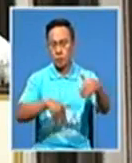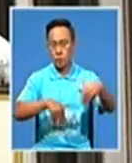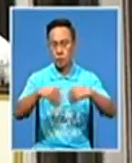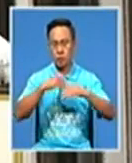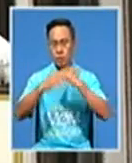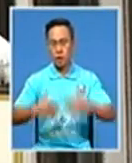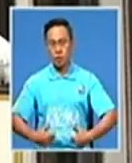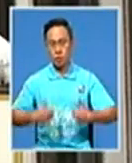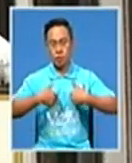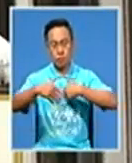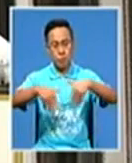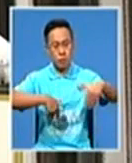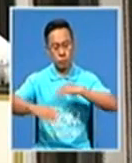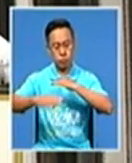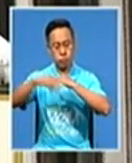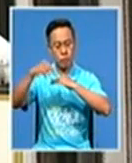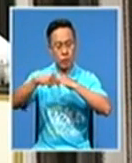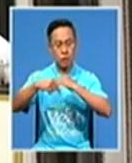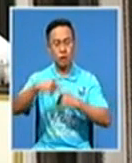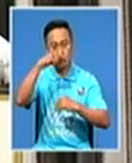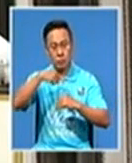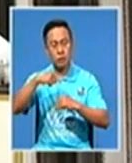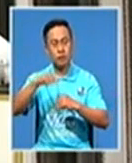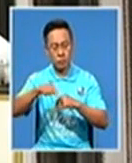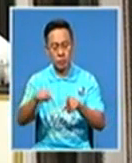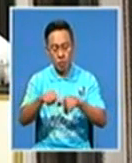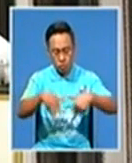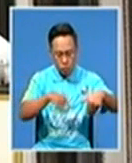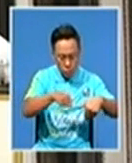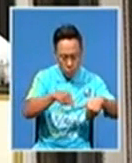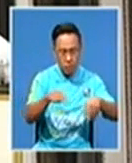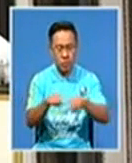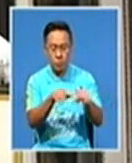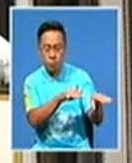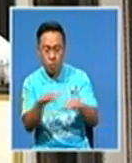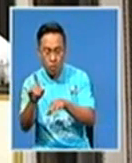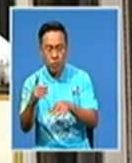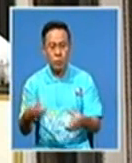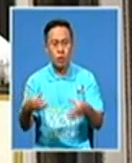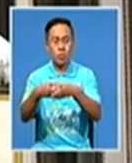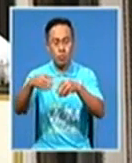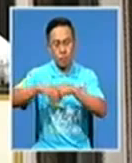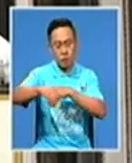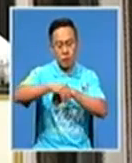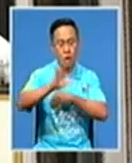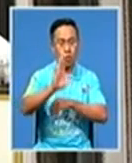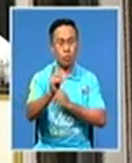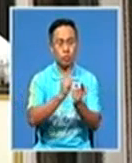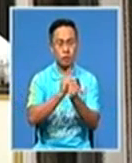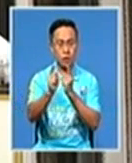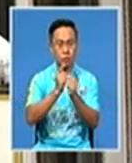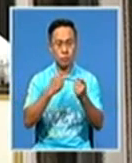การพัฒนาคุณภาพชีวิตของประชาชนในพื้นที่ให้ดีขึ้นชุมชนในพื้นที่ที่มีความพร้อมก็จะรวมตัวกันเป็นเครือข่ายทางสังคม